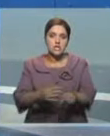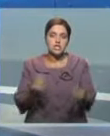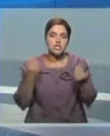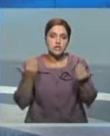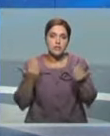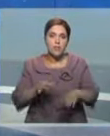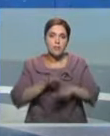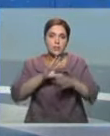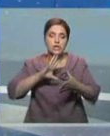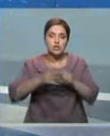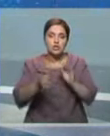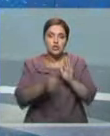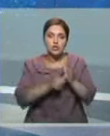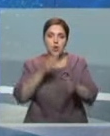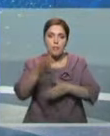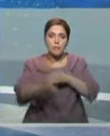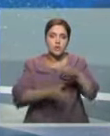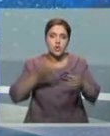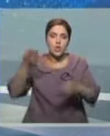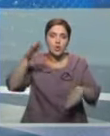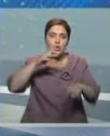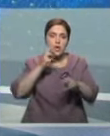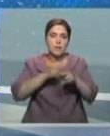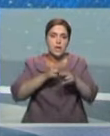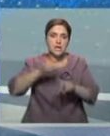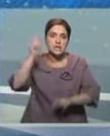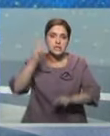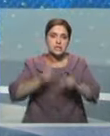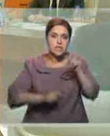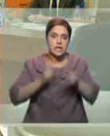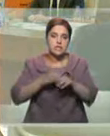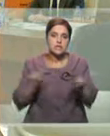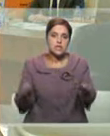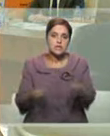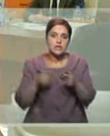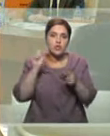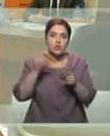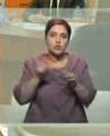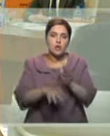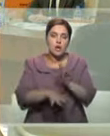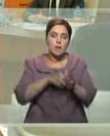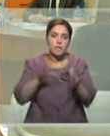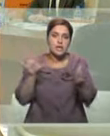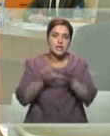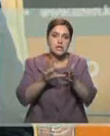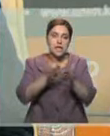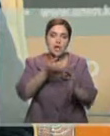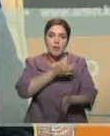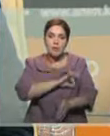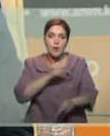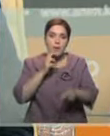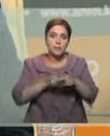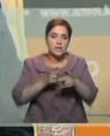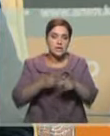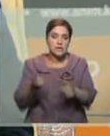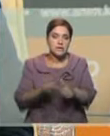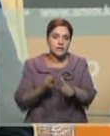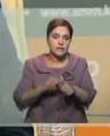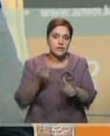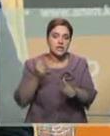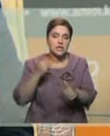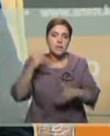итоги работы 6-го международного горно-металлургического конгресса. Развитие золотодобывающей отрасли, энергоэффективность в металлургии и перспективы